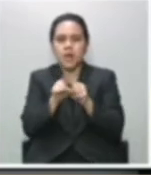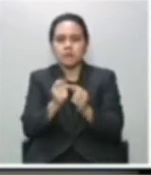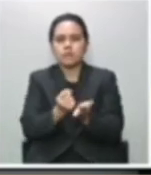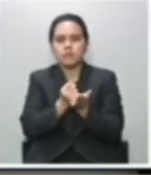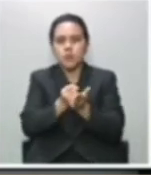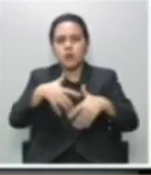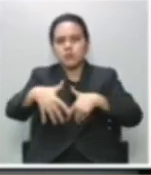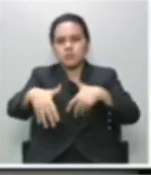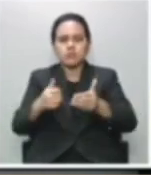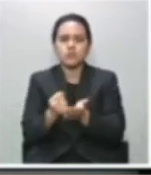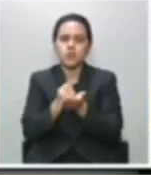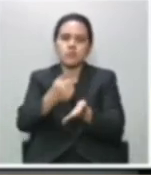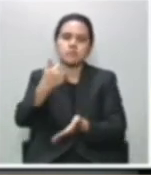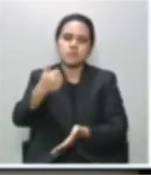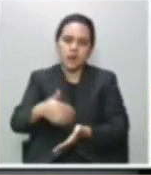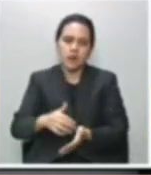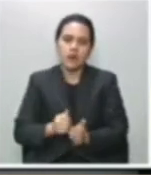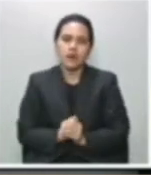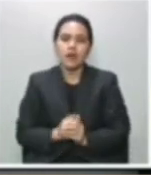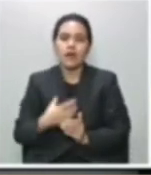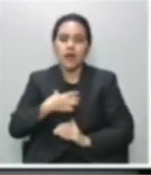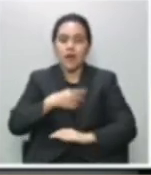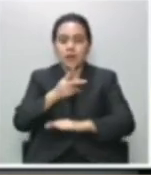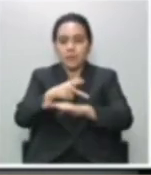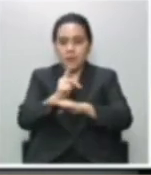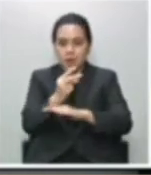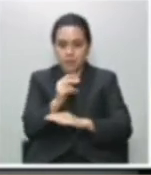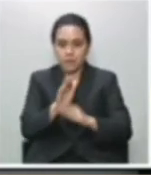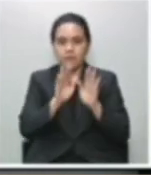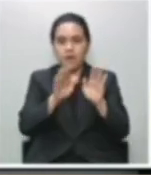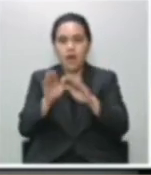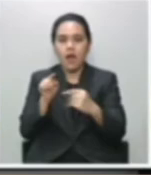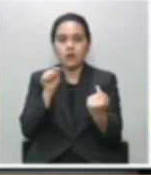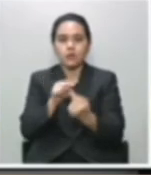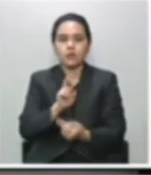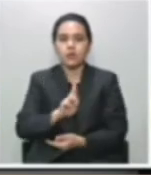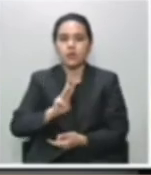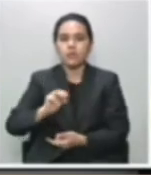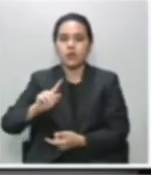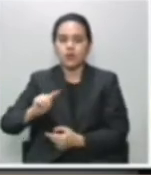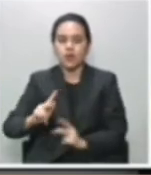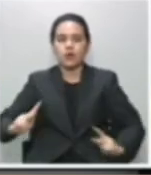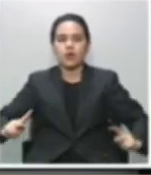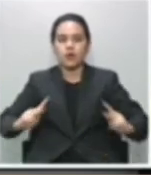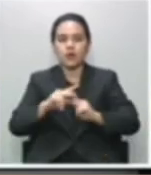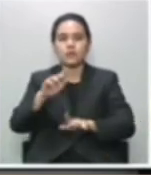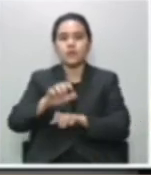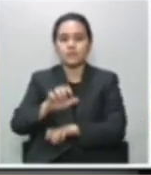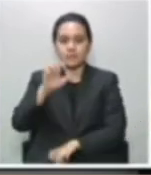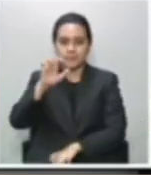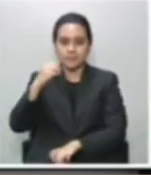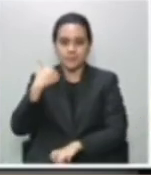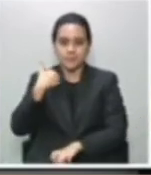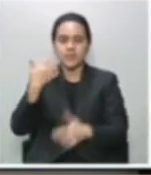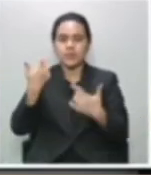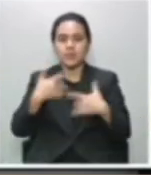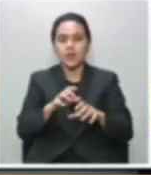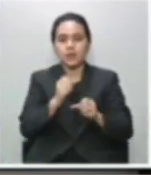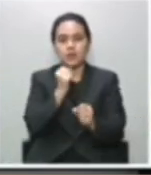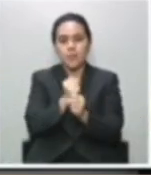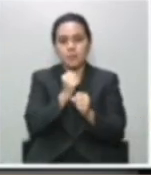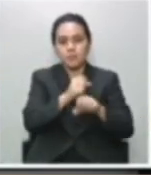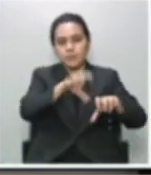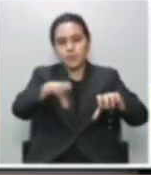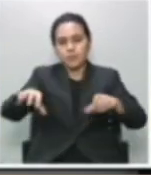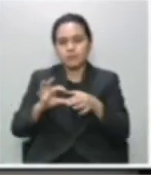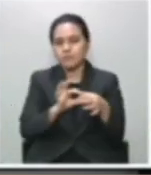ชนอยากให้ท่านประธานเรียนถึงรัฐมนตรีว่าการกระทรวงมหาดไทยและหน่วยงานที่ตรวจสอบ